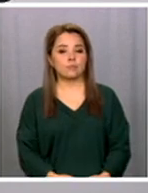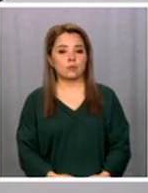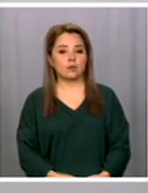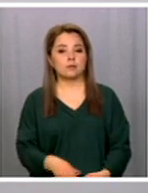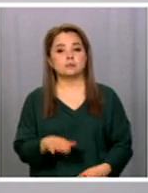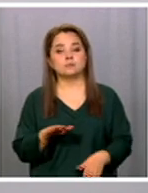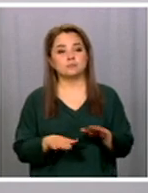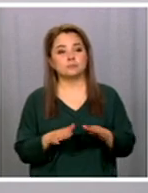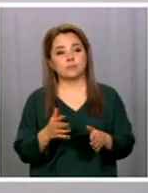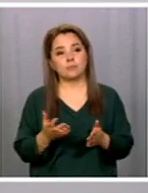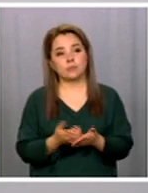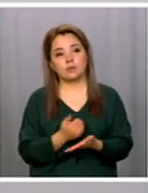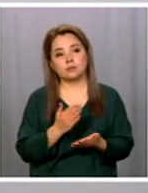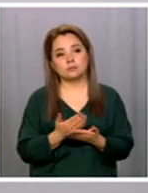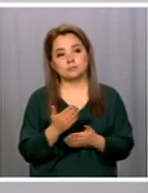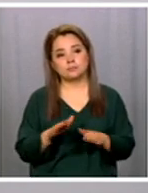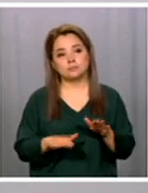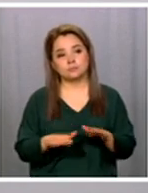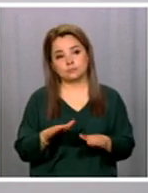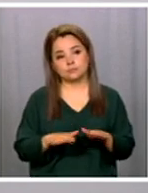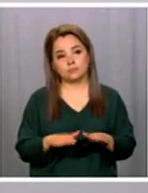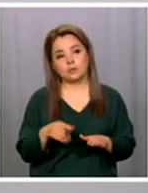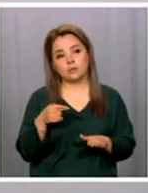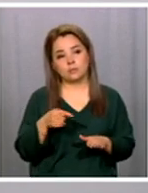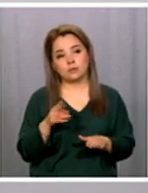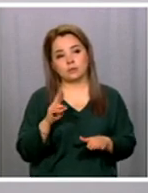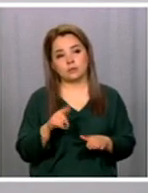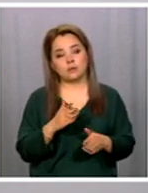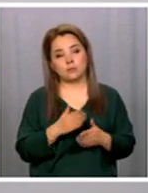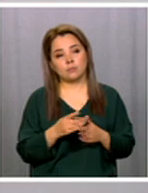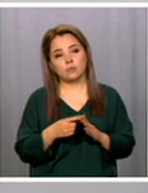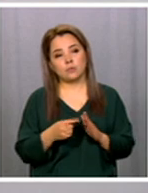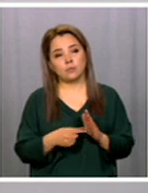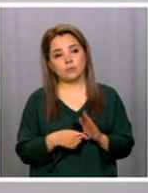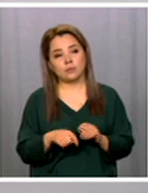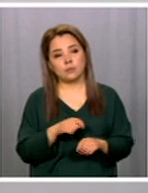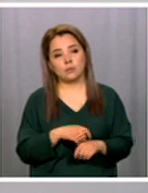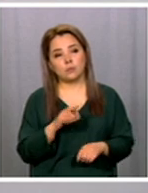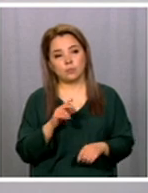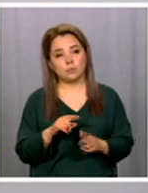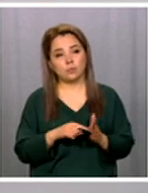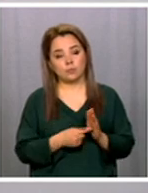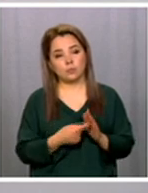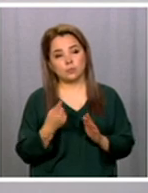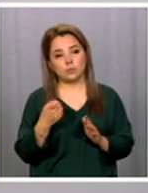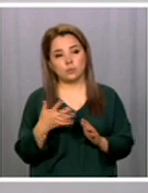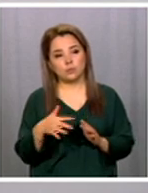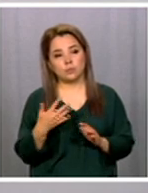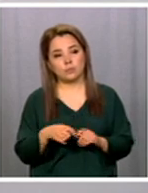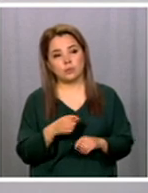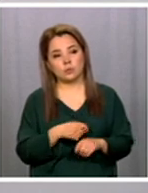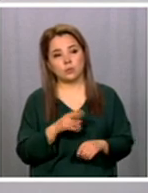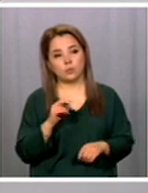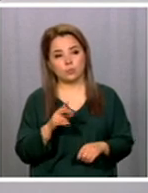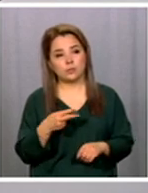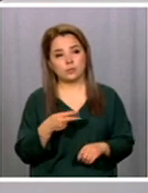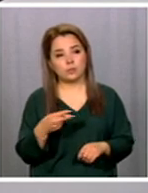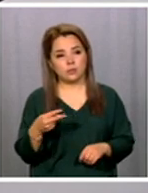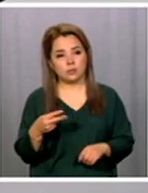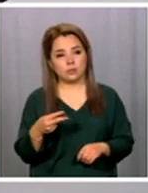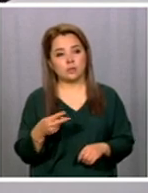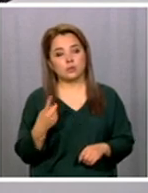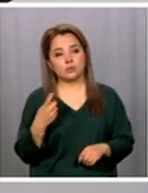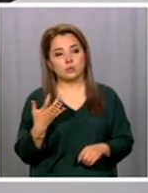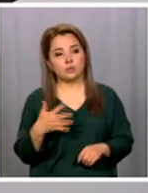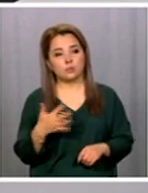Массаны табу болайық, масса тең болады 1000 килограмм бөлінген метр кубты көбейтеміз 155 метр кубқа. Тең